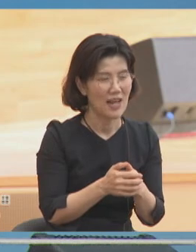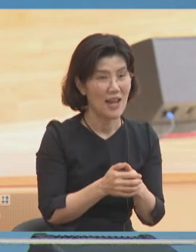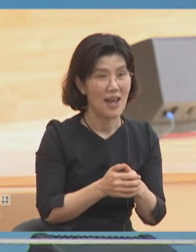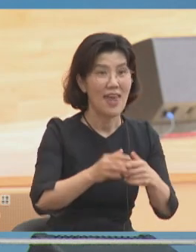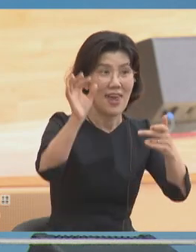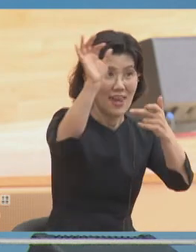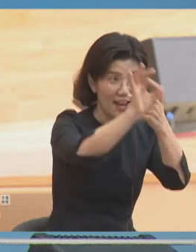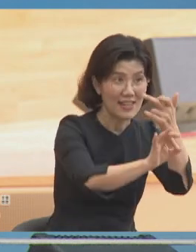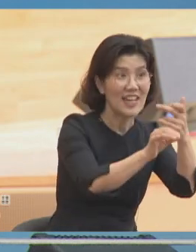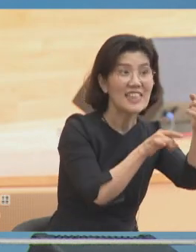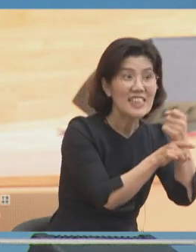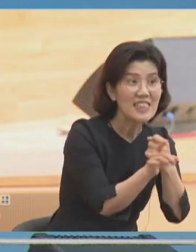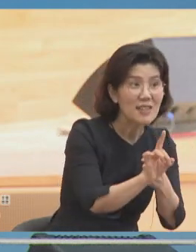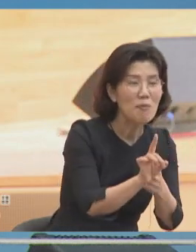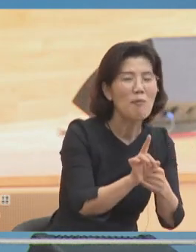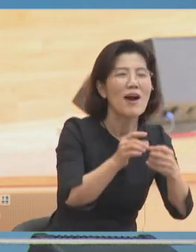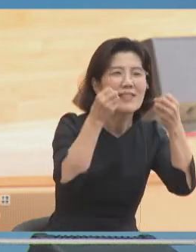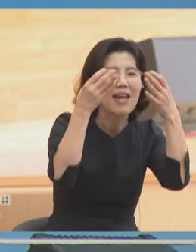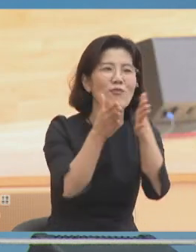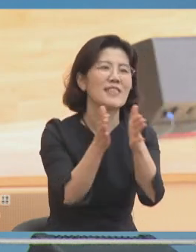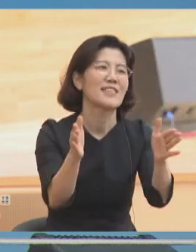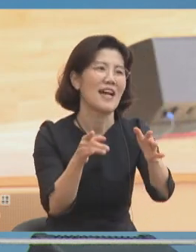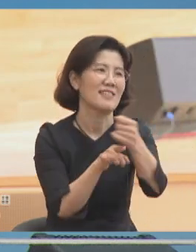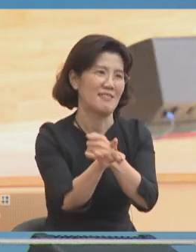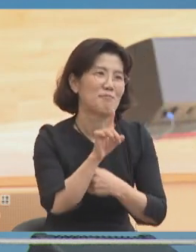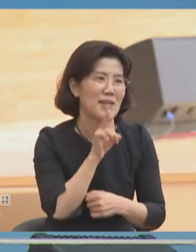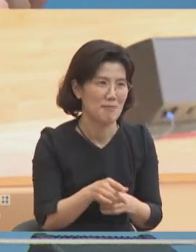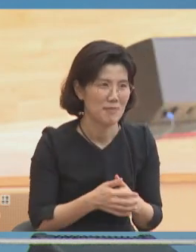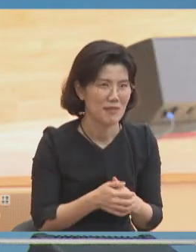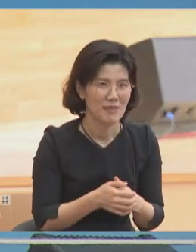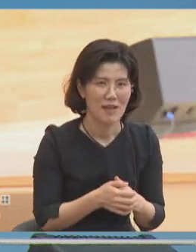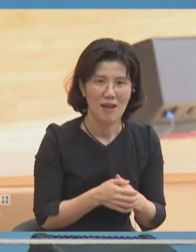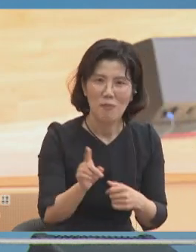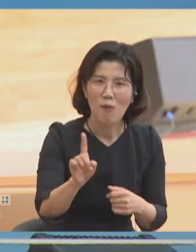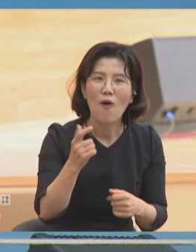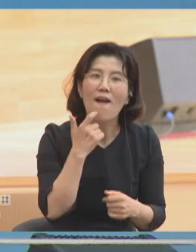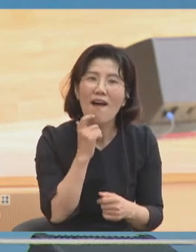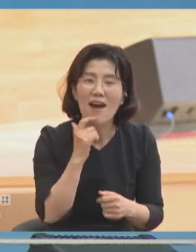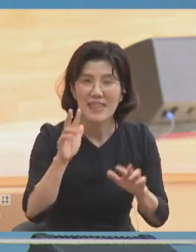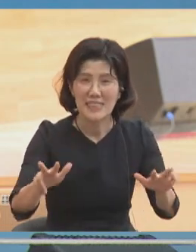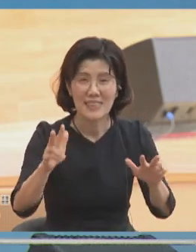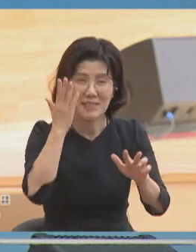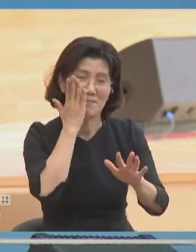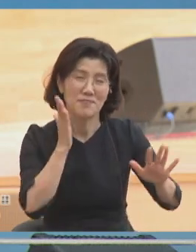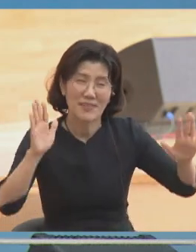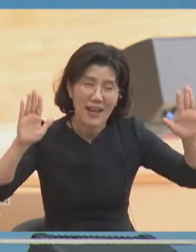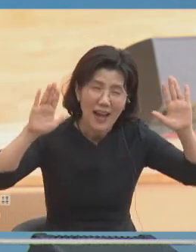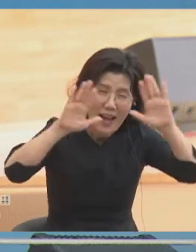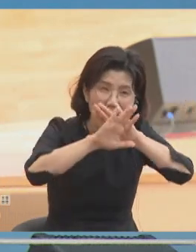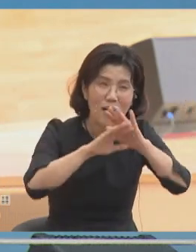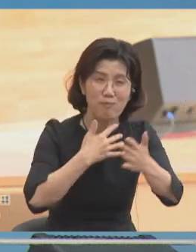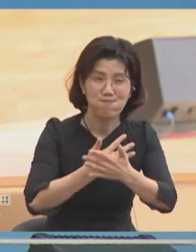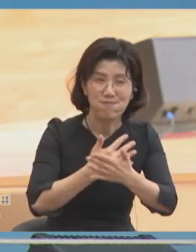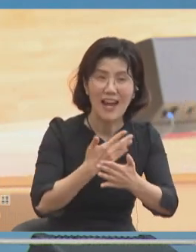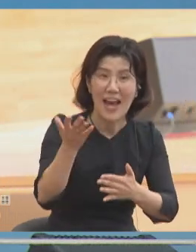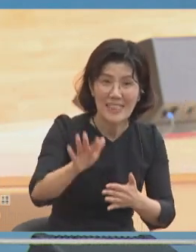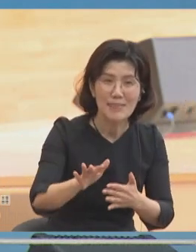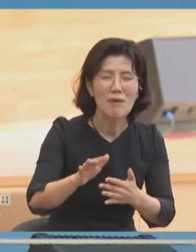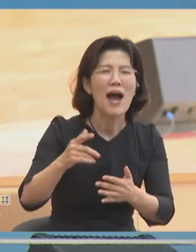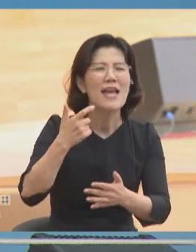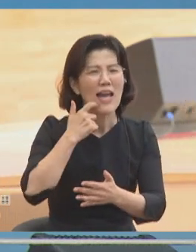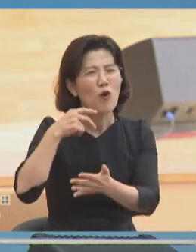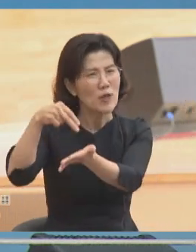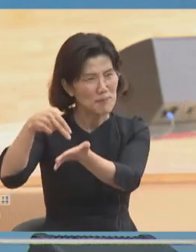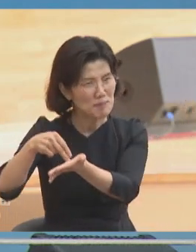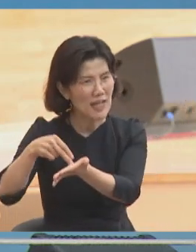새로운 시작을 의미하기도 합니다 이게 무슨 말일까요 야곱의 캄캄하고 불확실한 이밤 야곱의 입장에서는